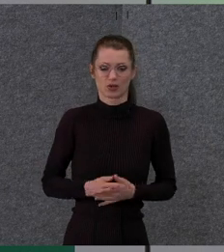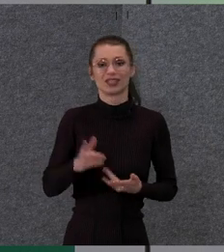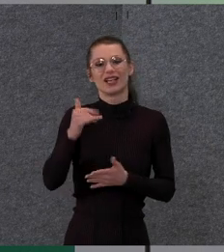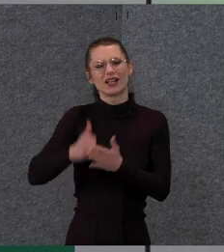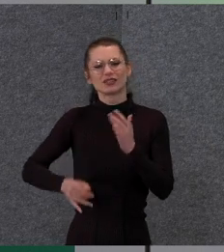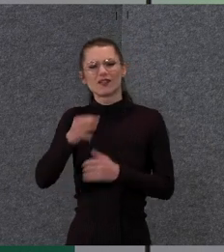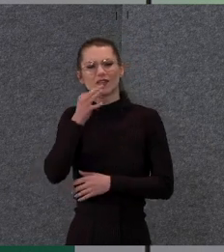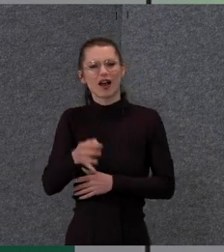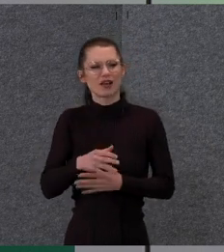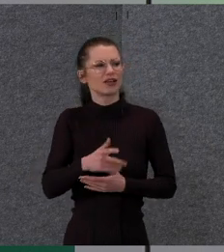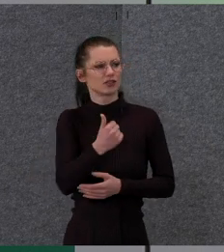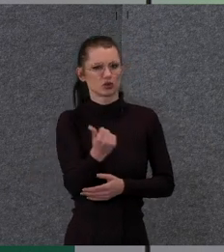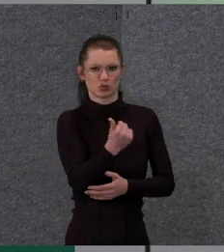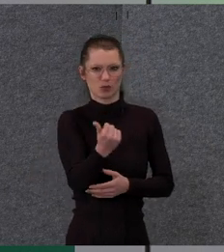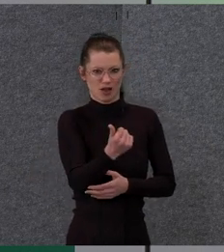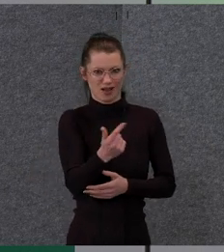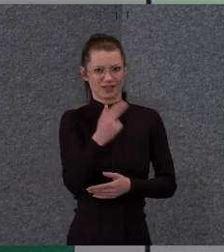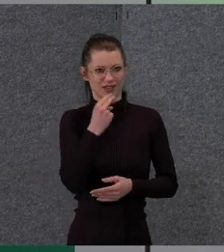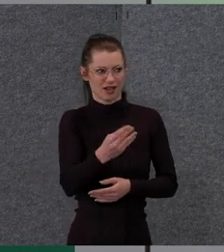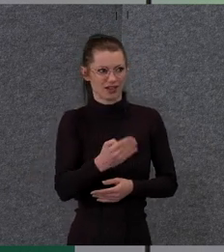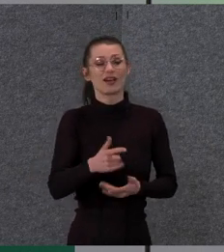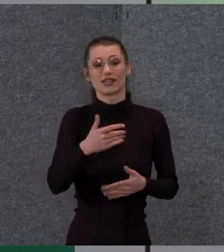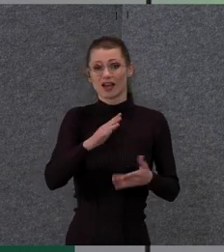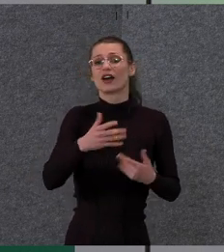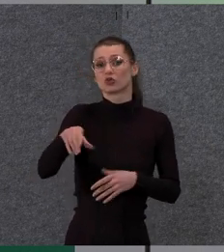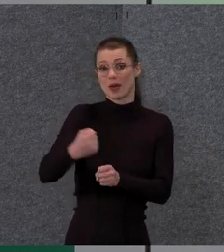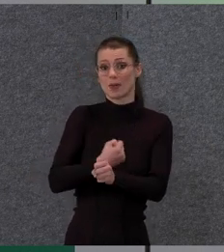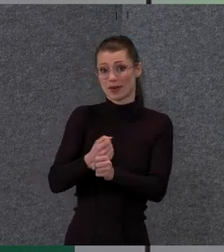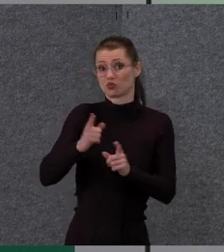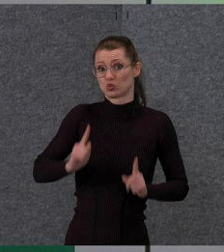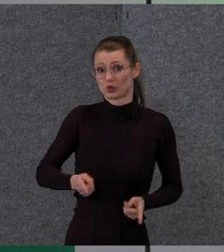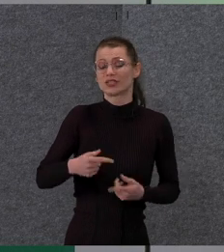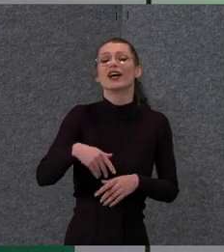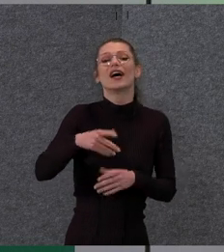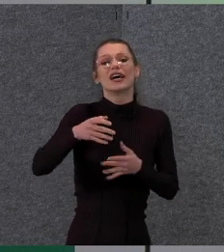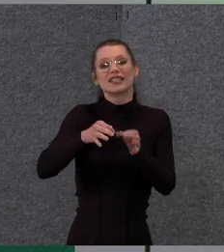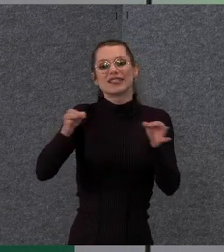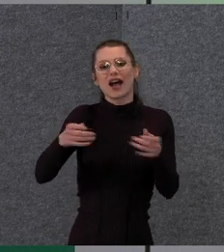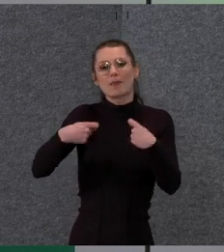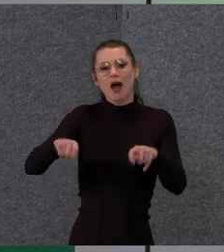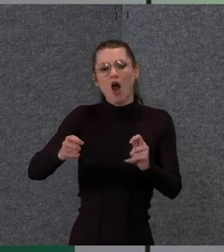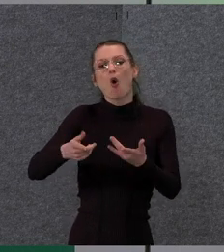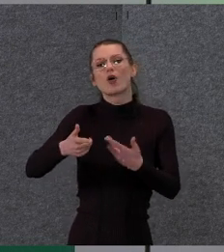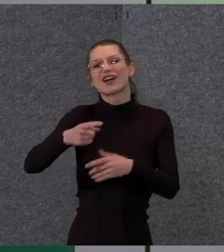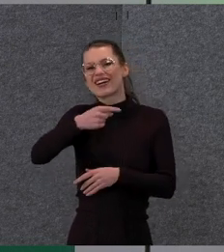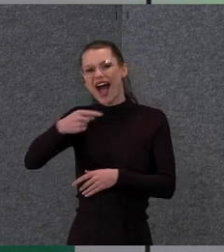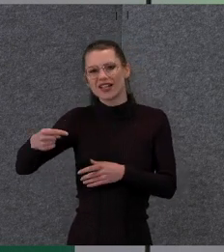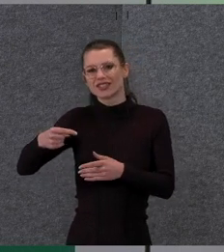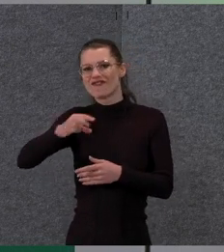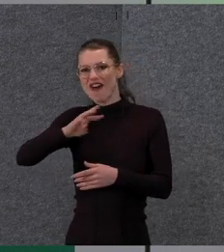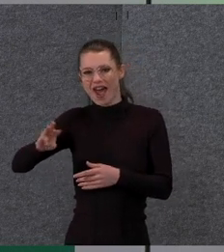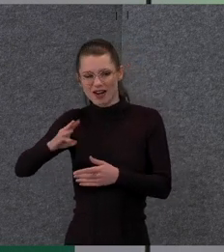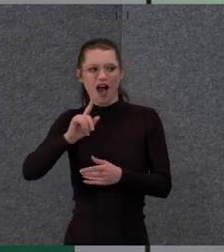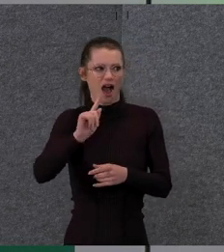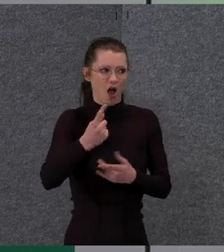Frage. Finde ich wunderbar. Lass uns Banden bilden. Beim Tagebau Garzweiler haben wir schon die Kreisverbände Heinsberg,